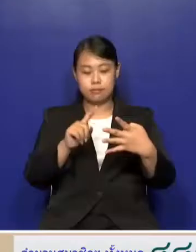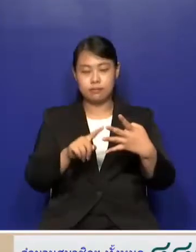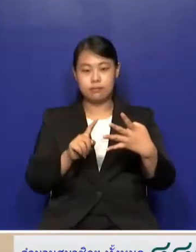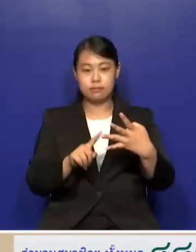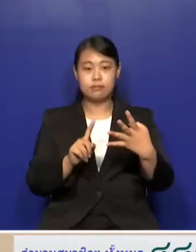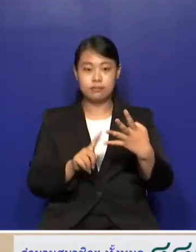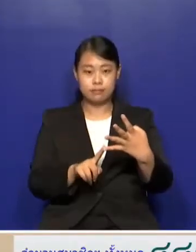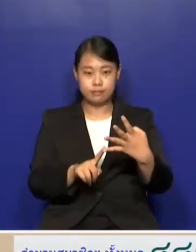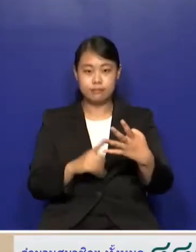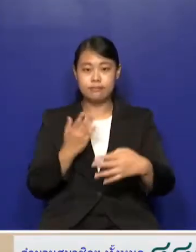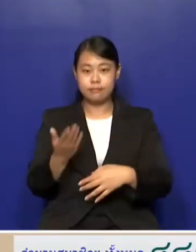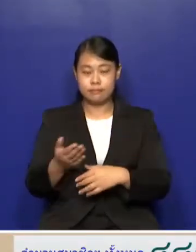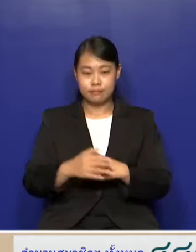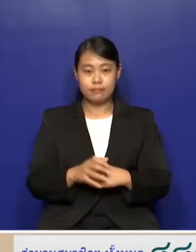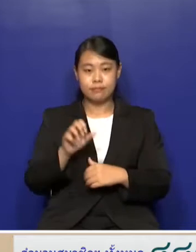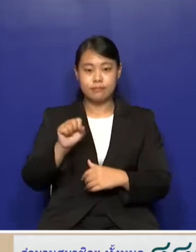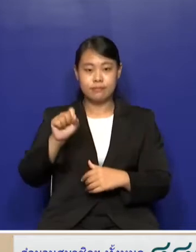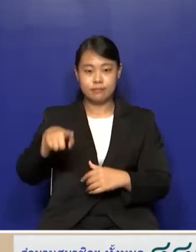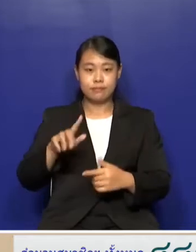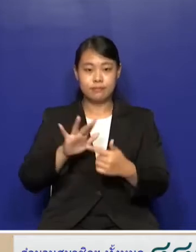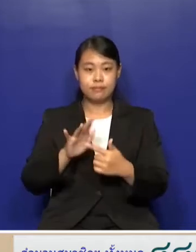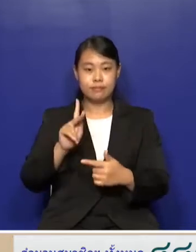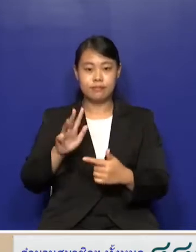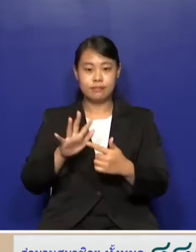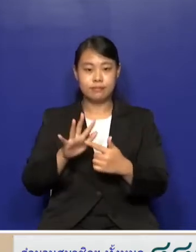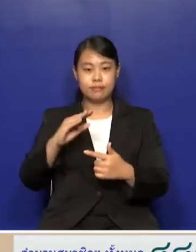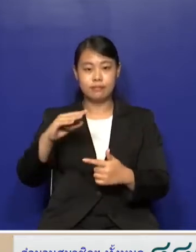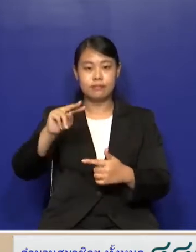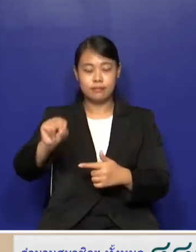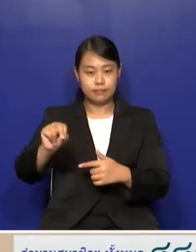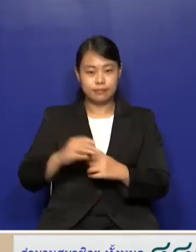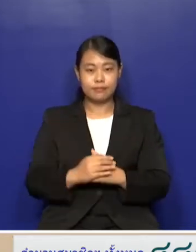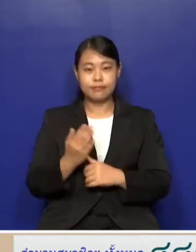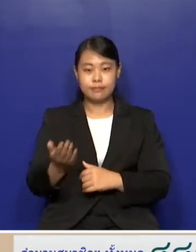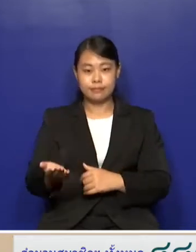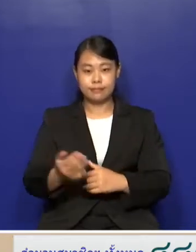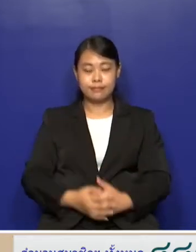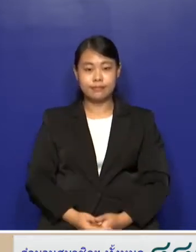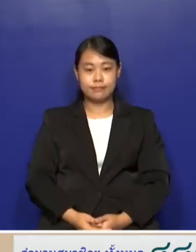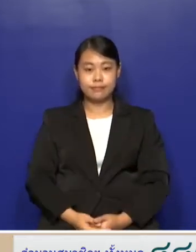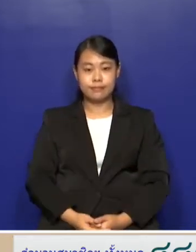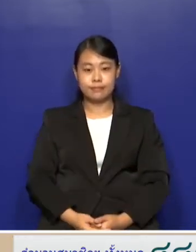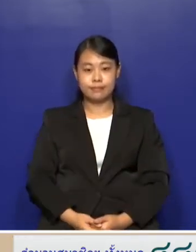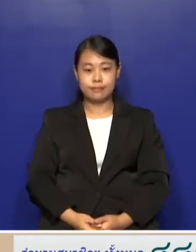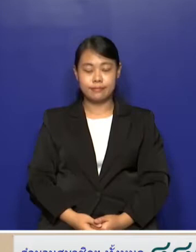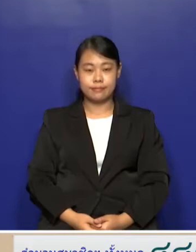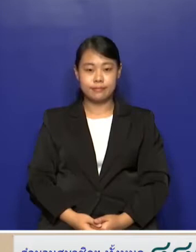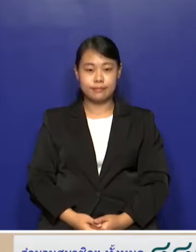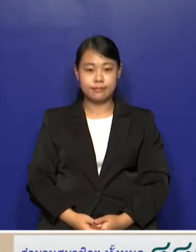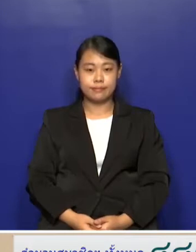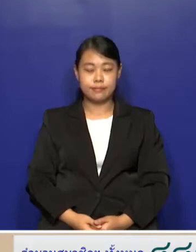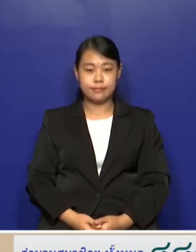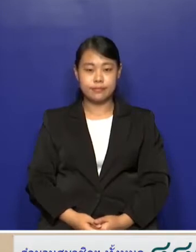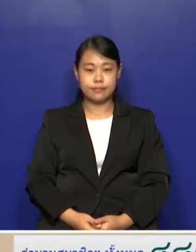เชิญท่านสุขอันโอ้ครับเชิญครับแต่ถ้าประธานที่เคารพ